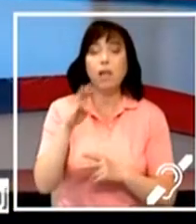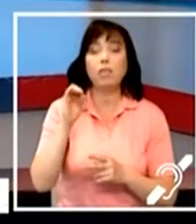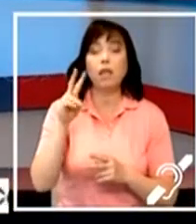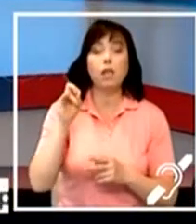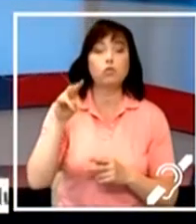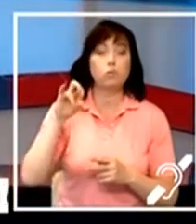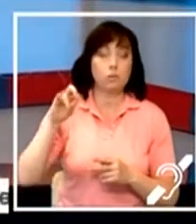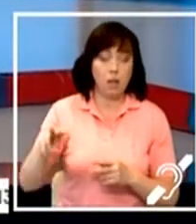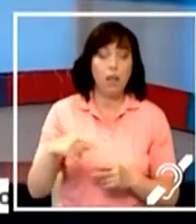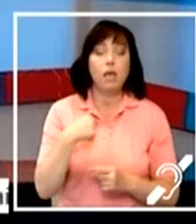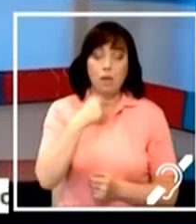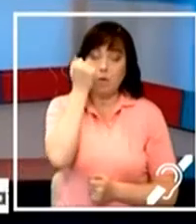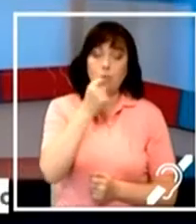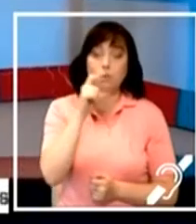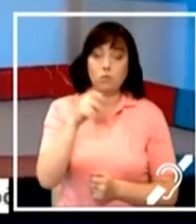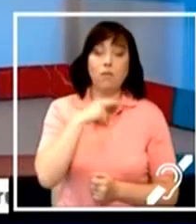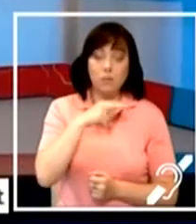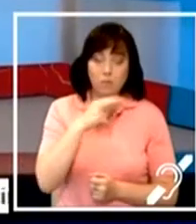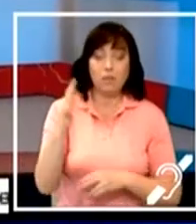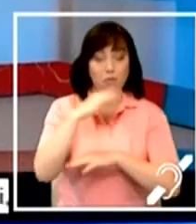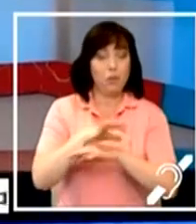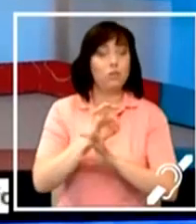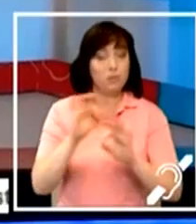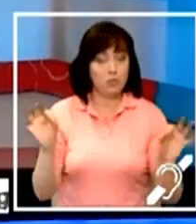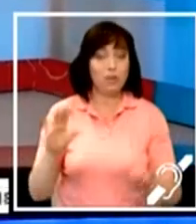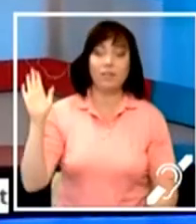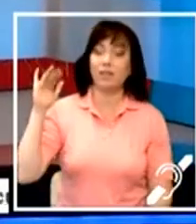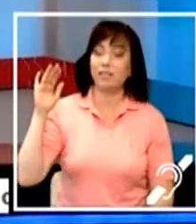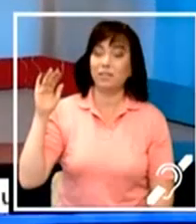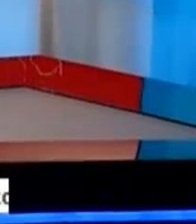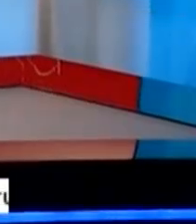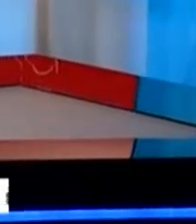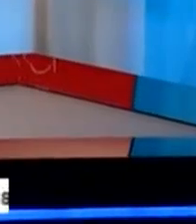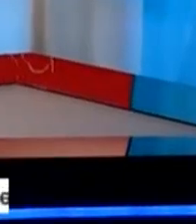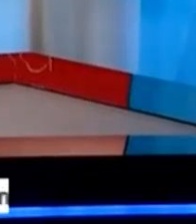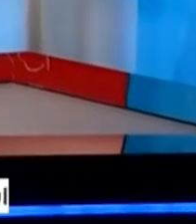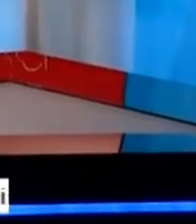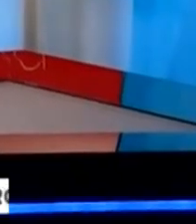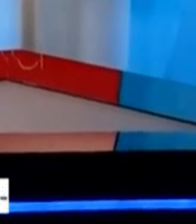telejurnalului. Eu sunt Svetlana Gore și vă doresc o seară frumoasă în continuare. La revedere!